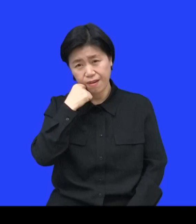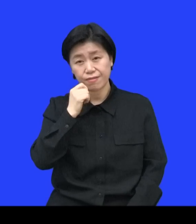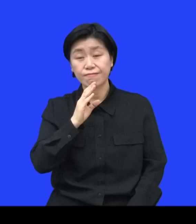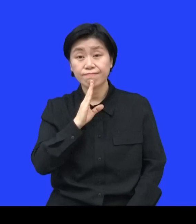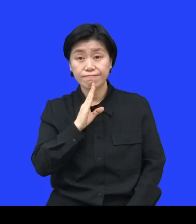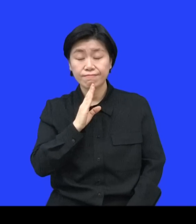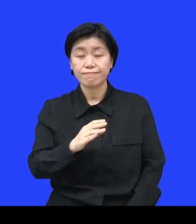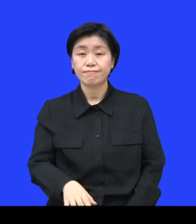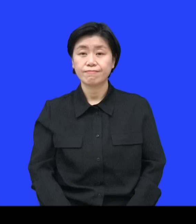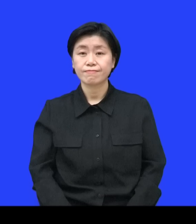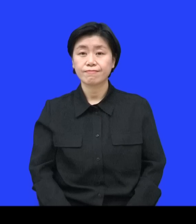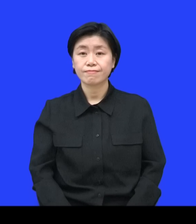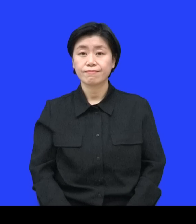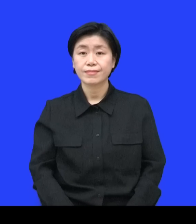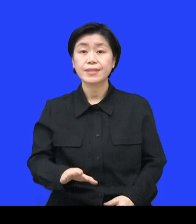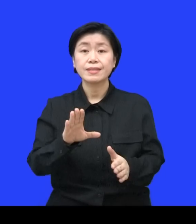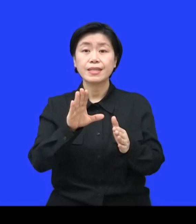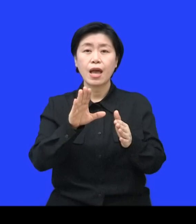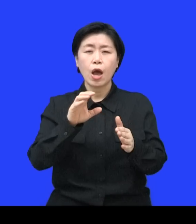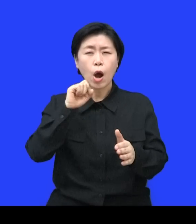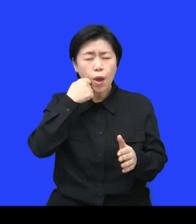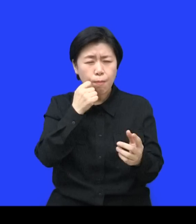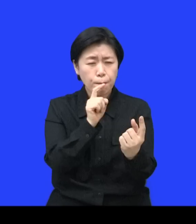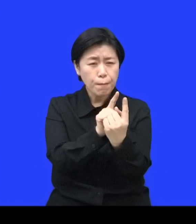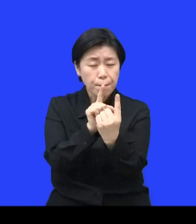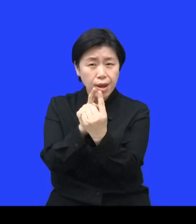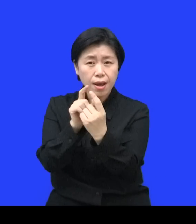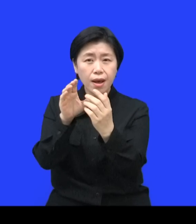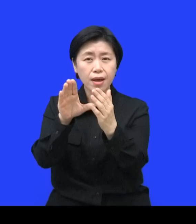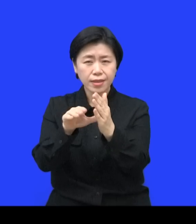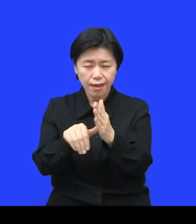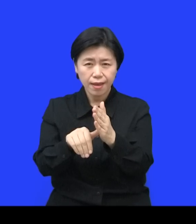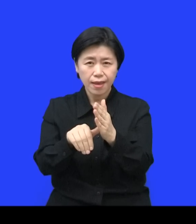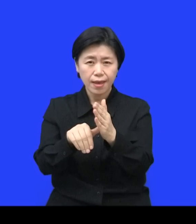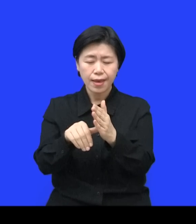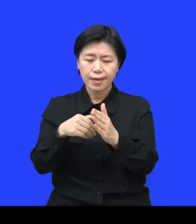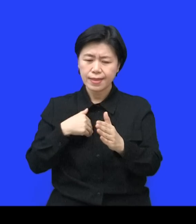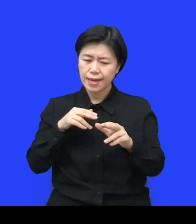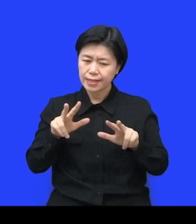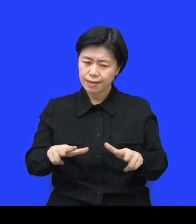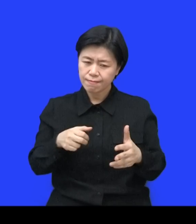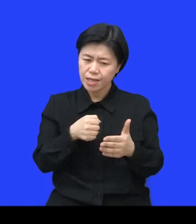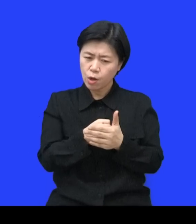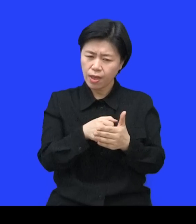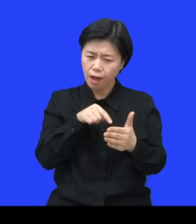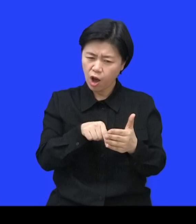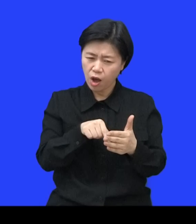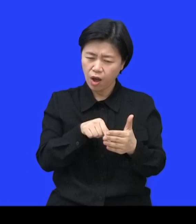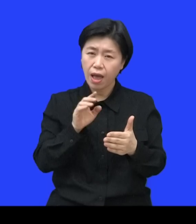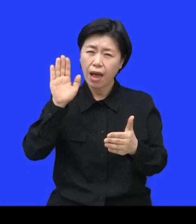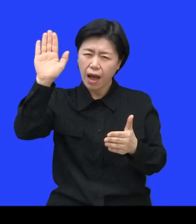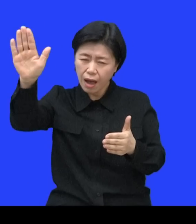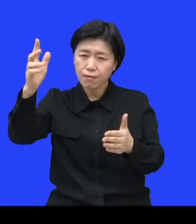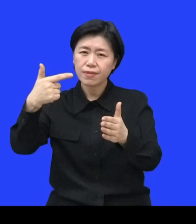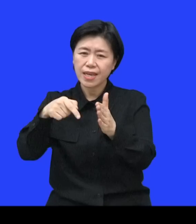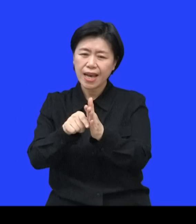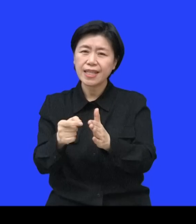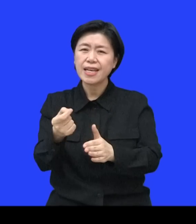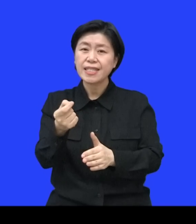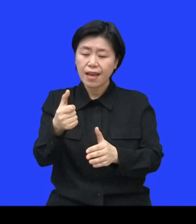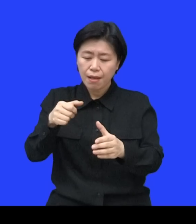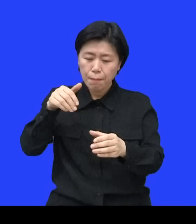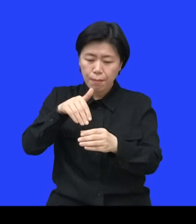또 당연히 있겠죠. 그럼요. 근데 그때마다 이 결단이 절대 손해가 아니다. 결단은 씨앗이다. 이거